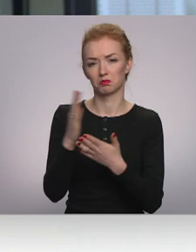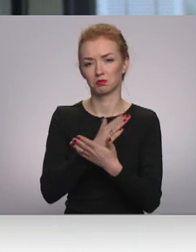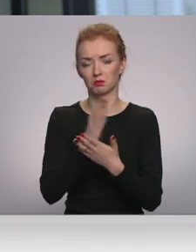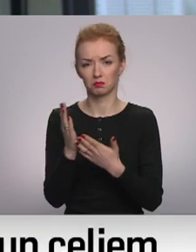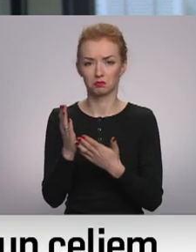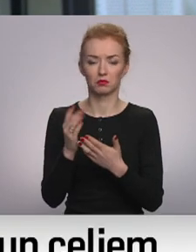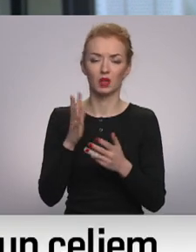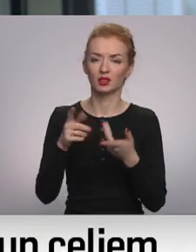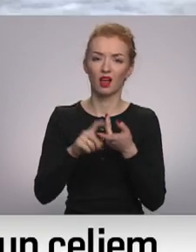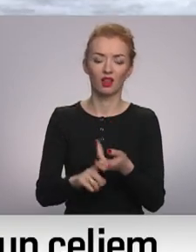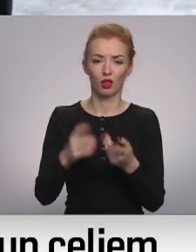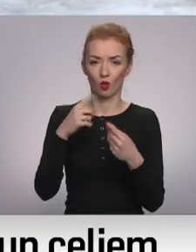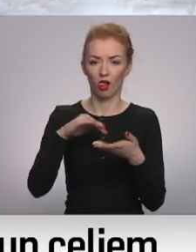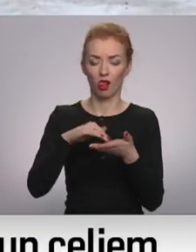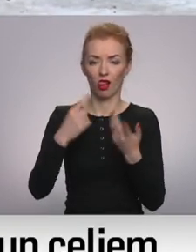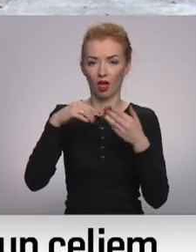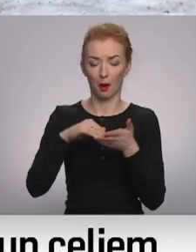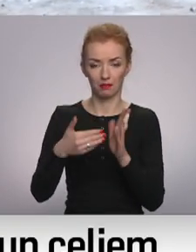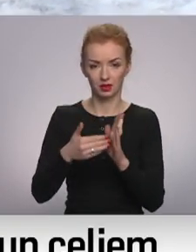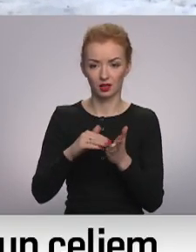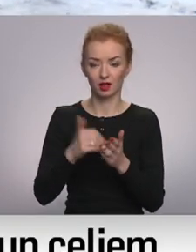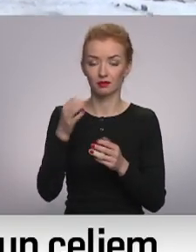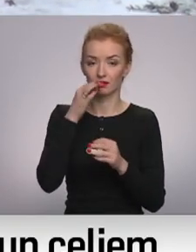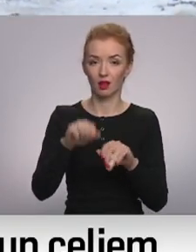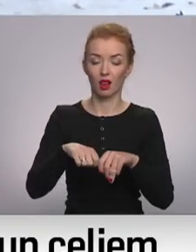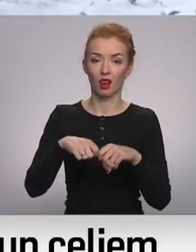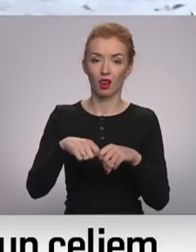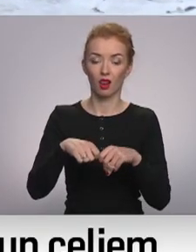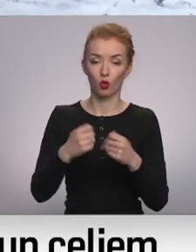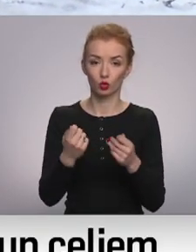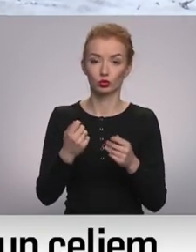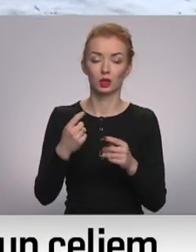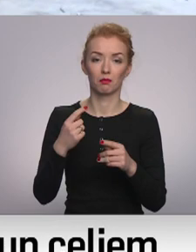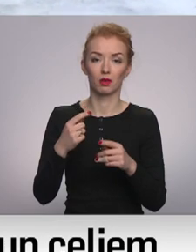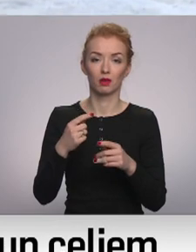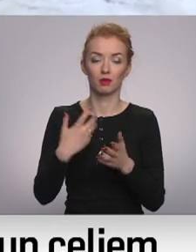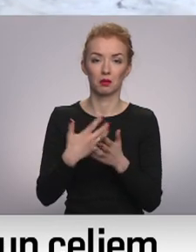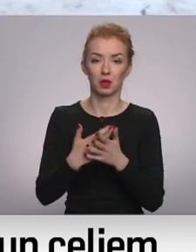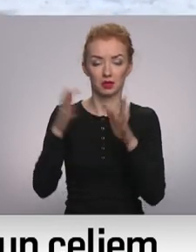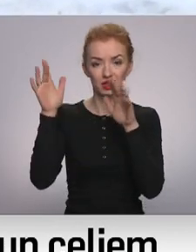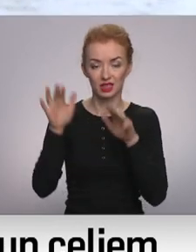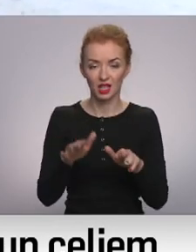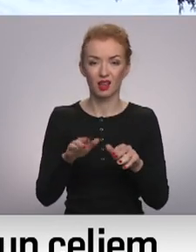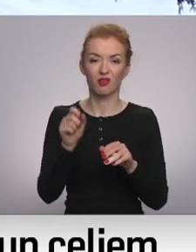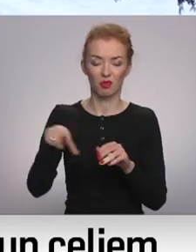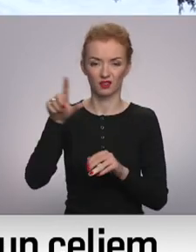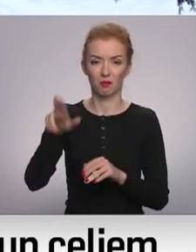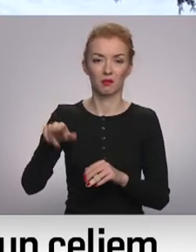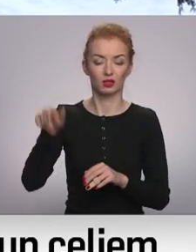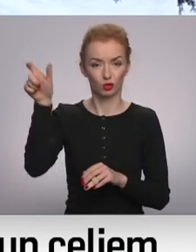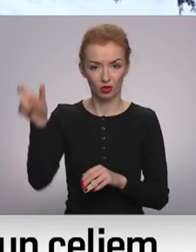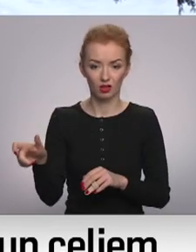no laikapstokļiem atkarīgs lūzumi, kas atkarīgi no laikapstokļa morā, teiksim, no snīga. Nu, tie ir vecoki cilvēki, kam ir